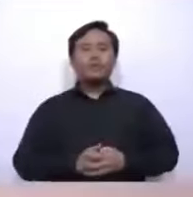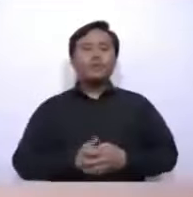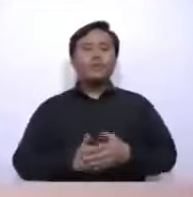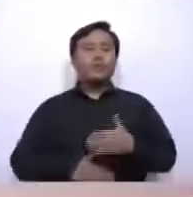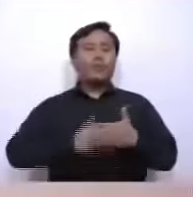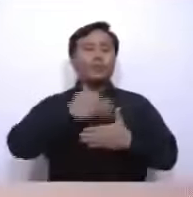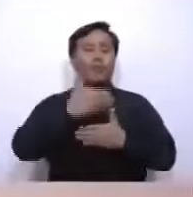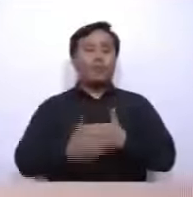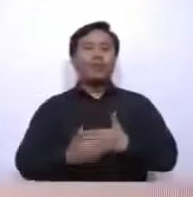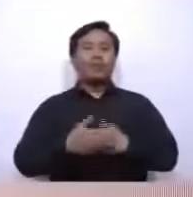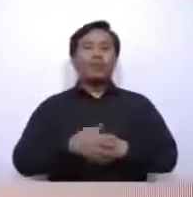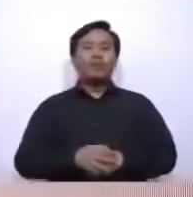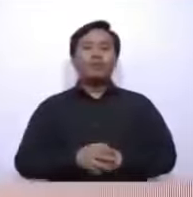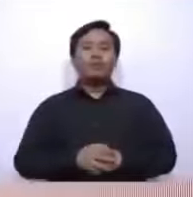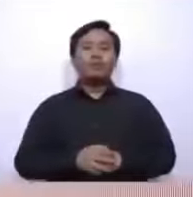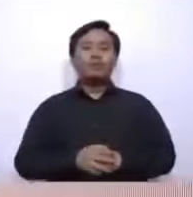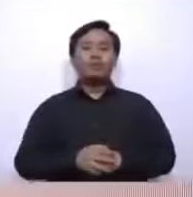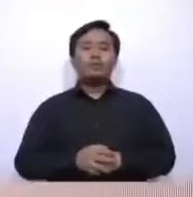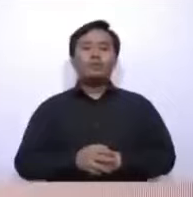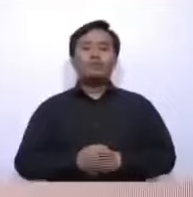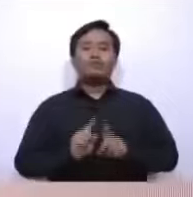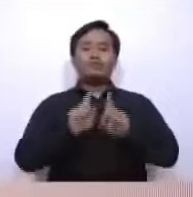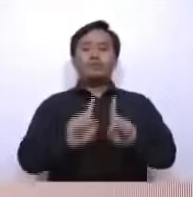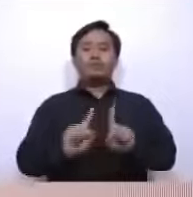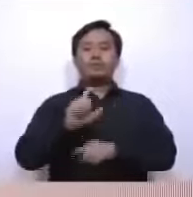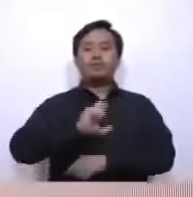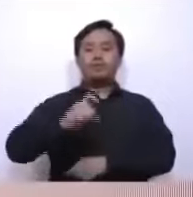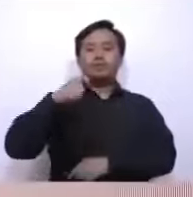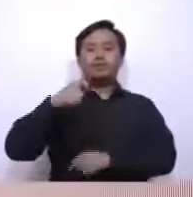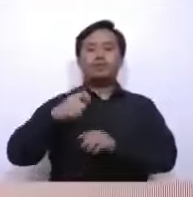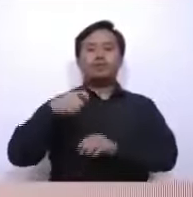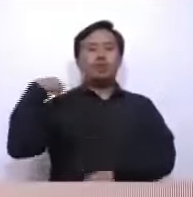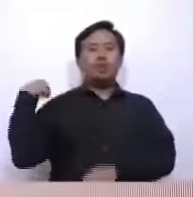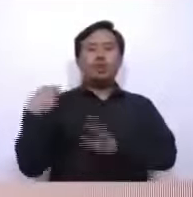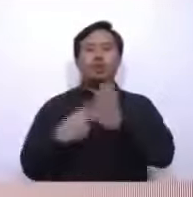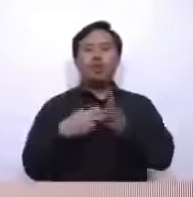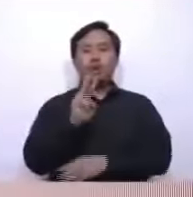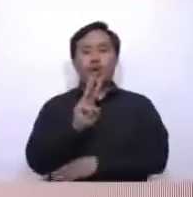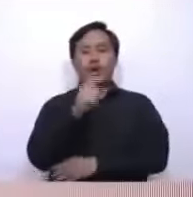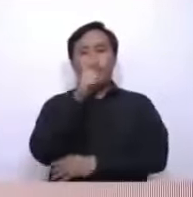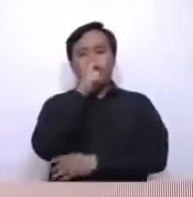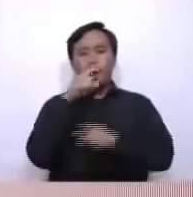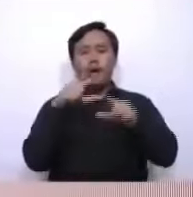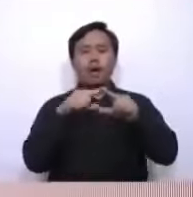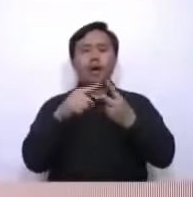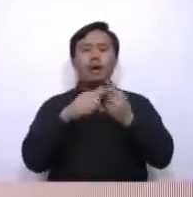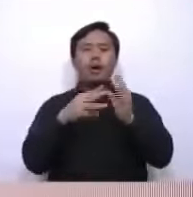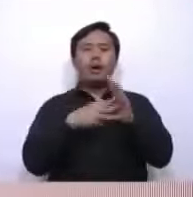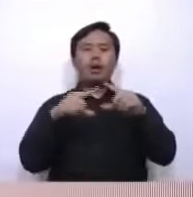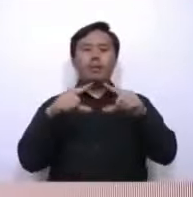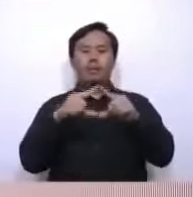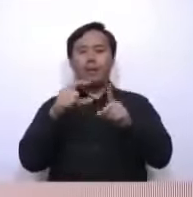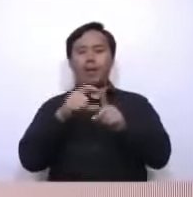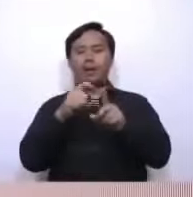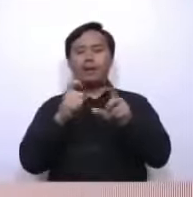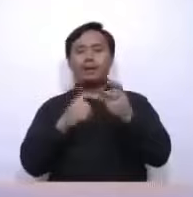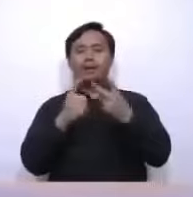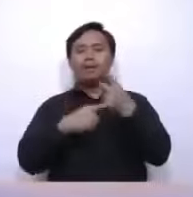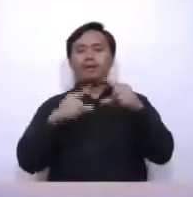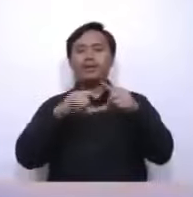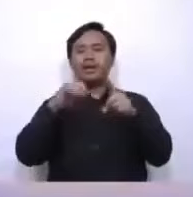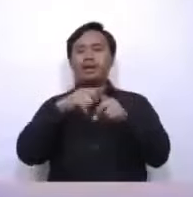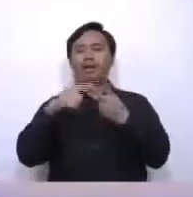Berikutnya, pasangan calon nomor urut 3, Bapak Ahmad Syaiku dan Bapak Ilham Akbar Habibi, kami